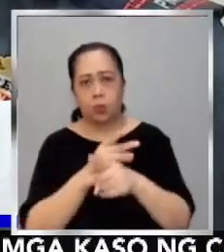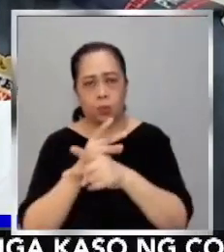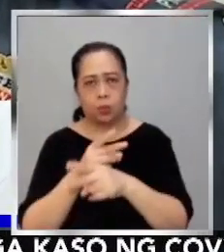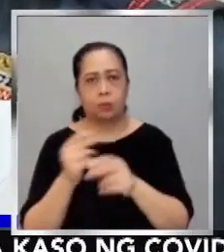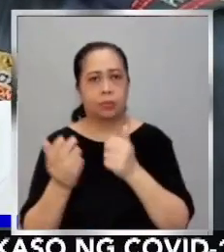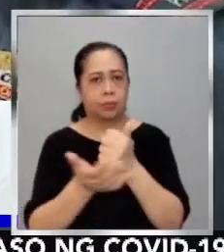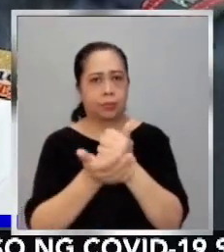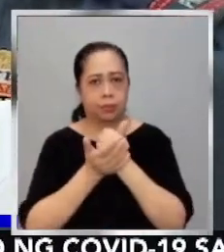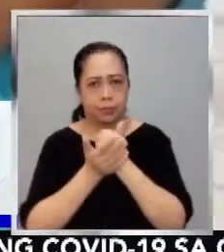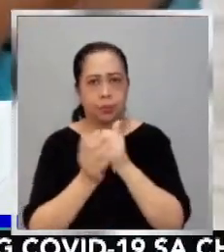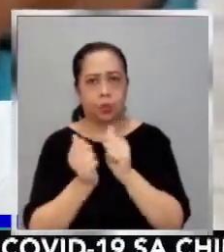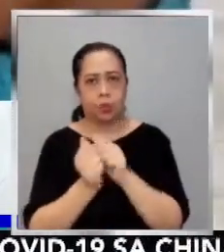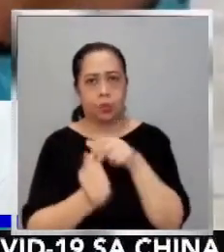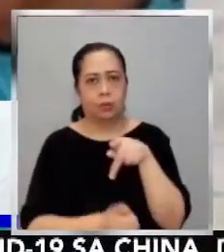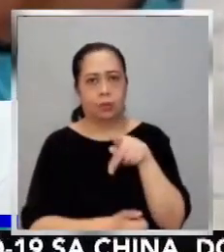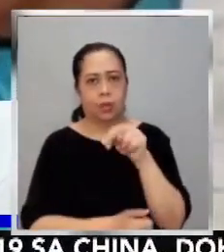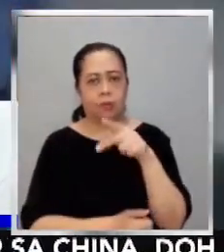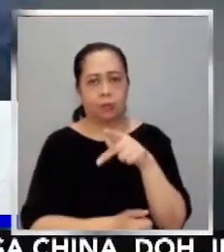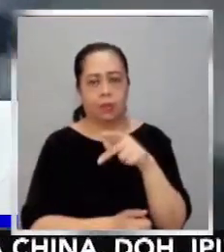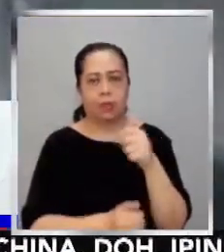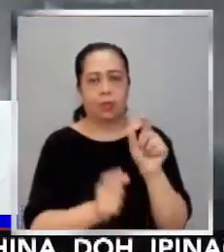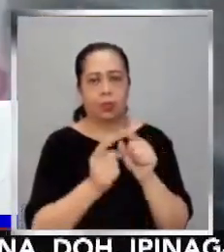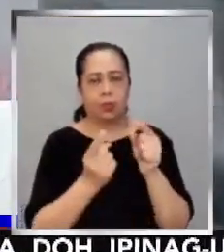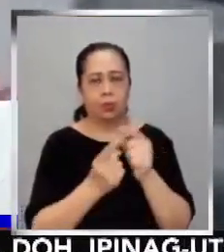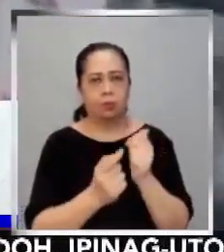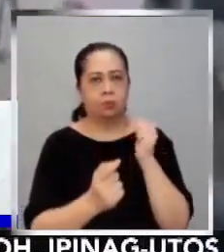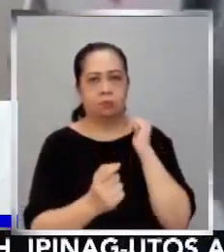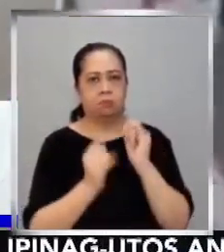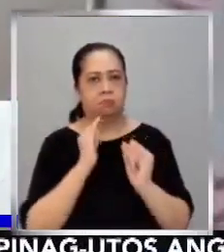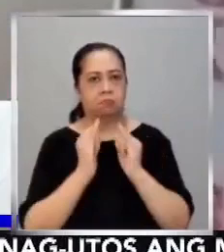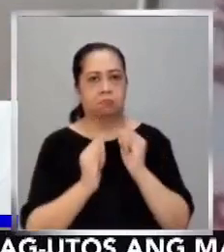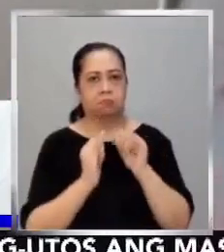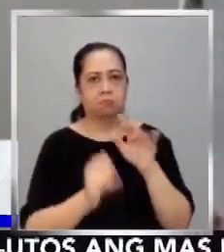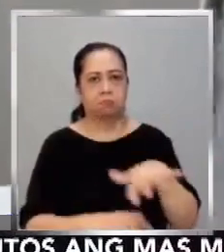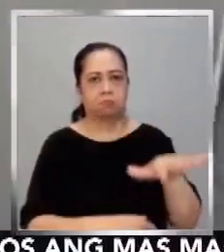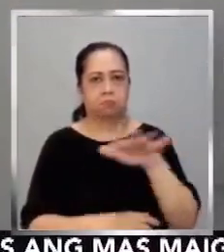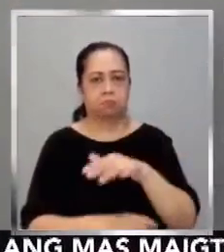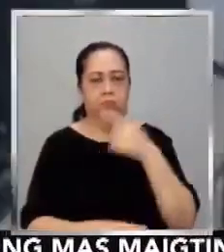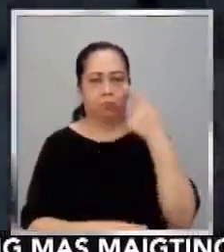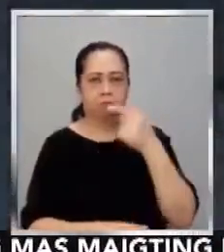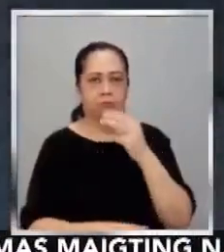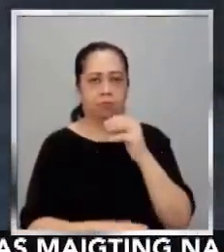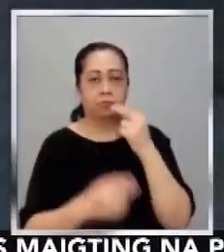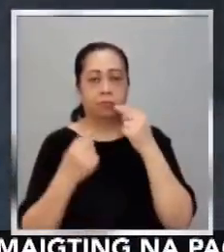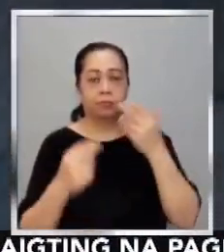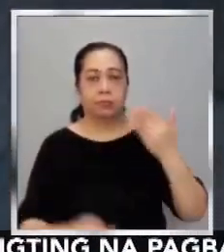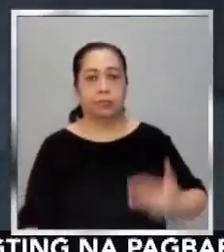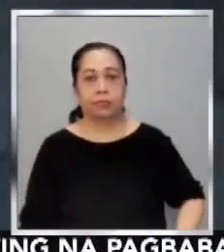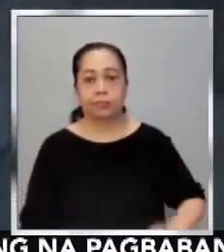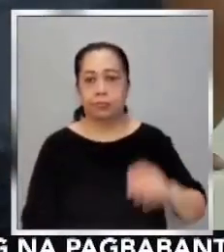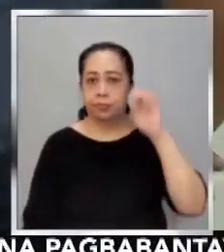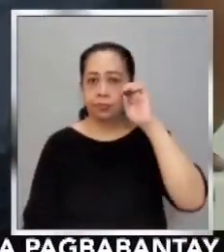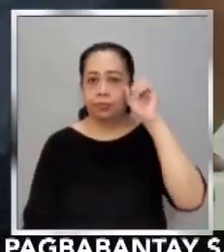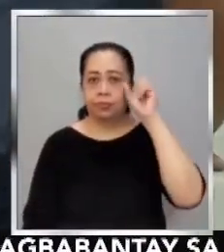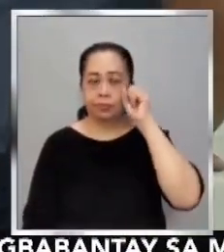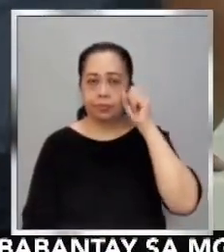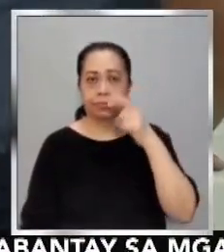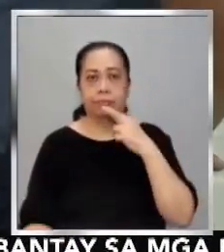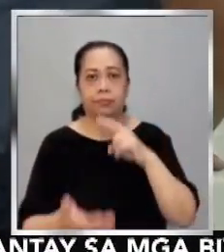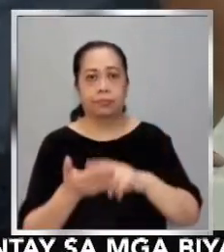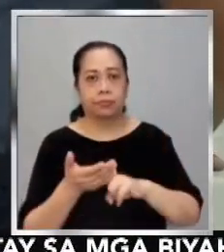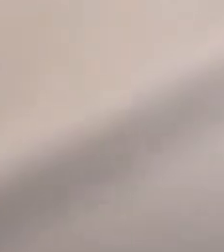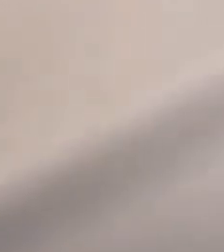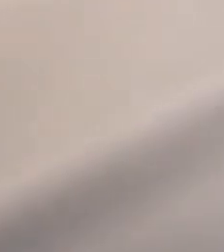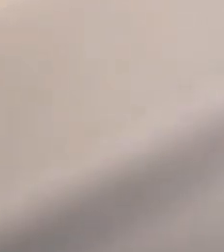sa PNP Maritime Group. Tumanggi ang mga suspect na magbigay ng pahayag. Para sa GMA Integrated News, Emil Sumangil, Nakatutok, 24